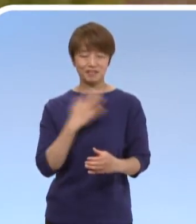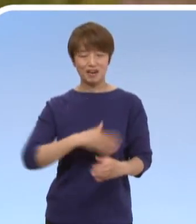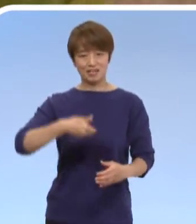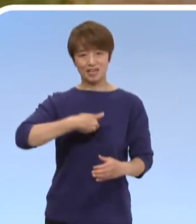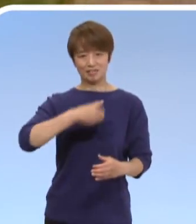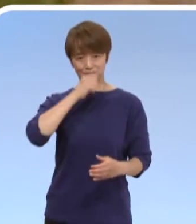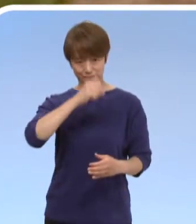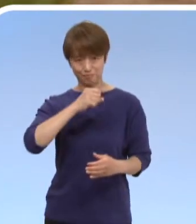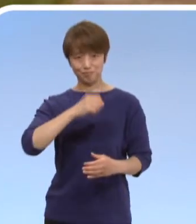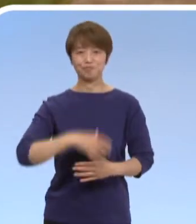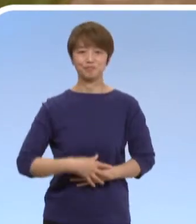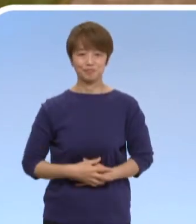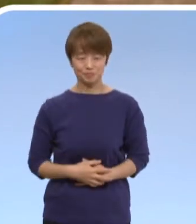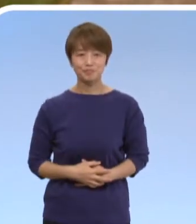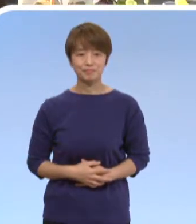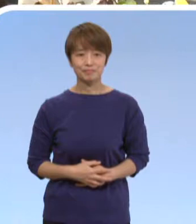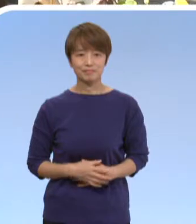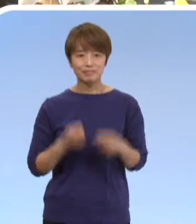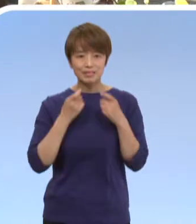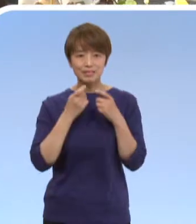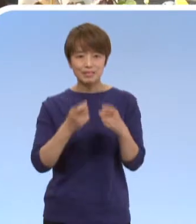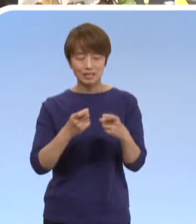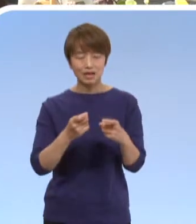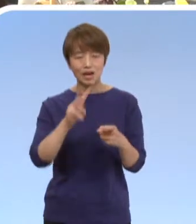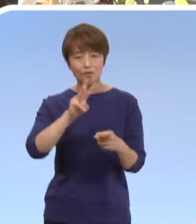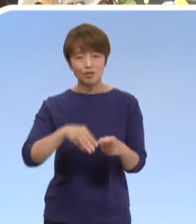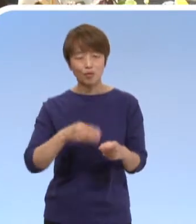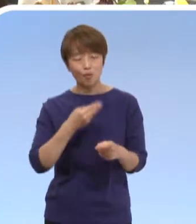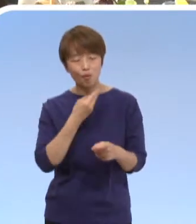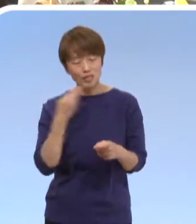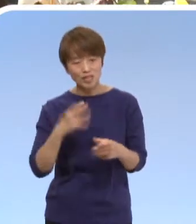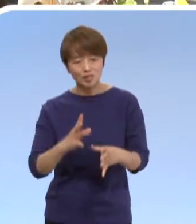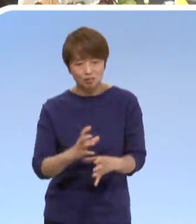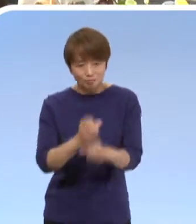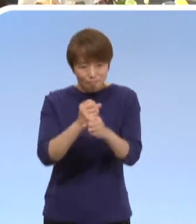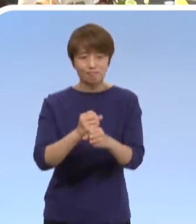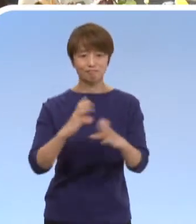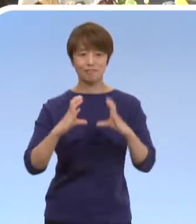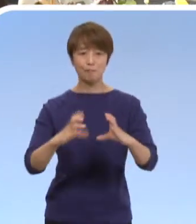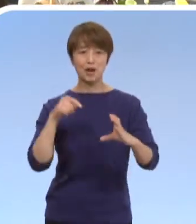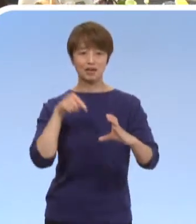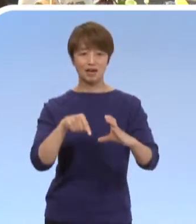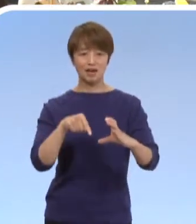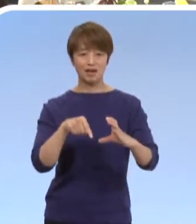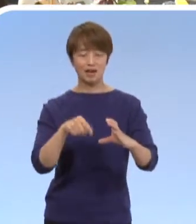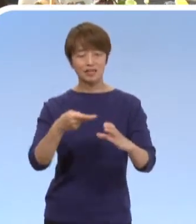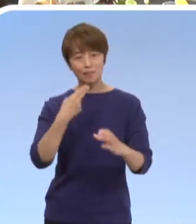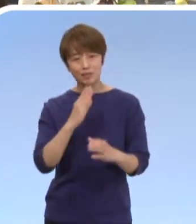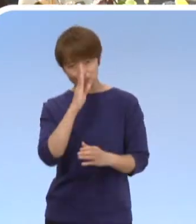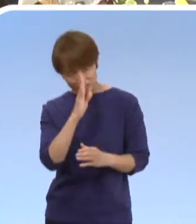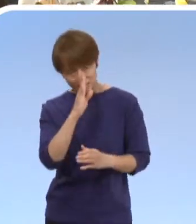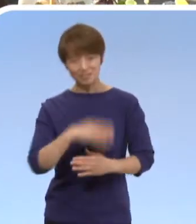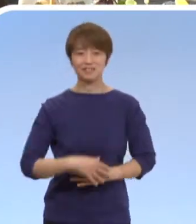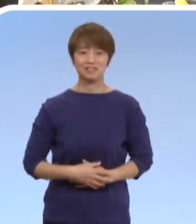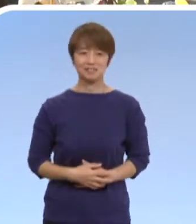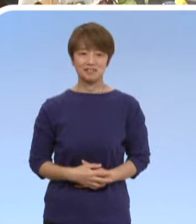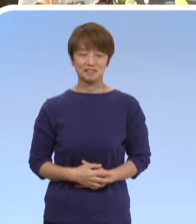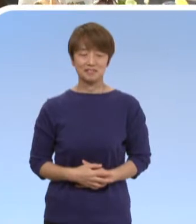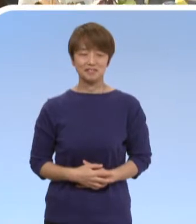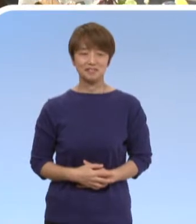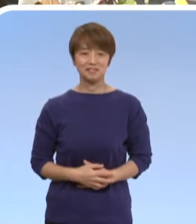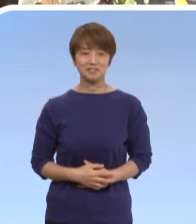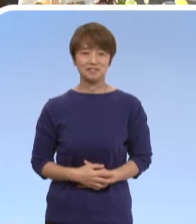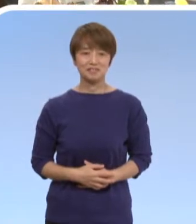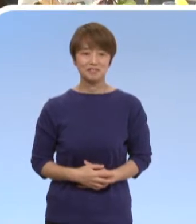体にいい食材を使っております。稲川の美味しいものをギュッと詰め込んだ一品ぜひお召し上がりください。